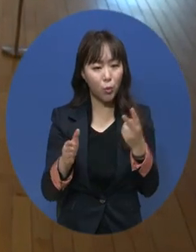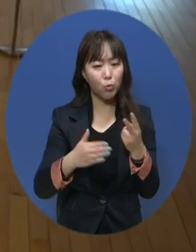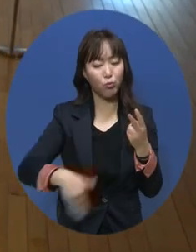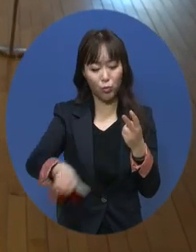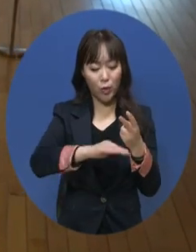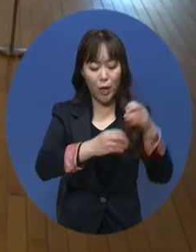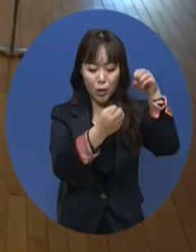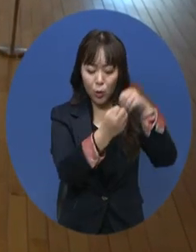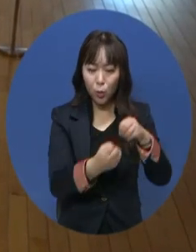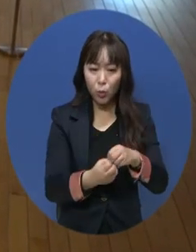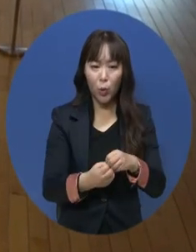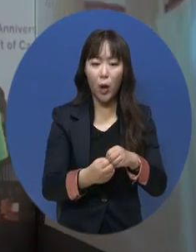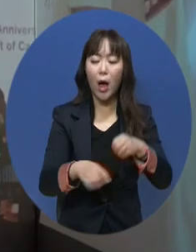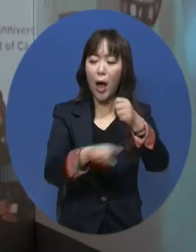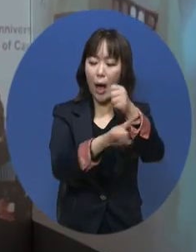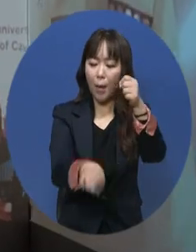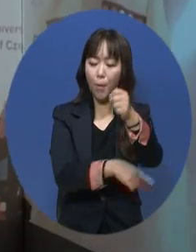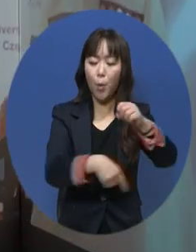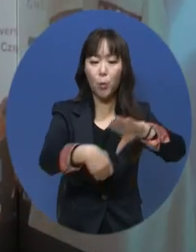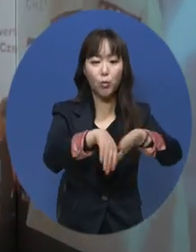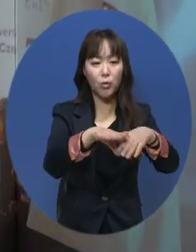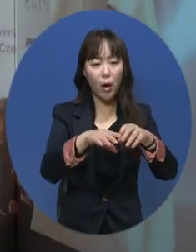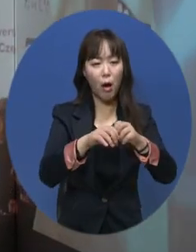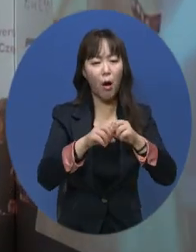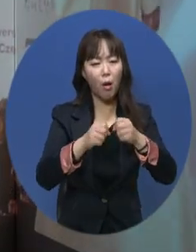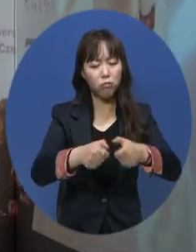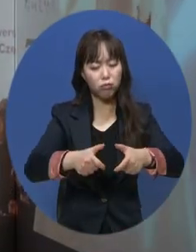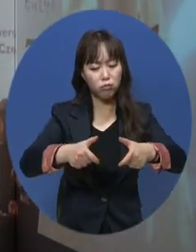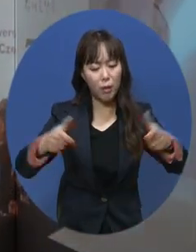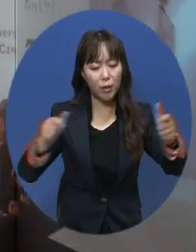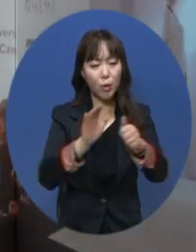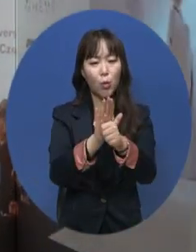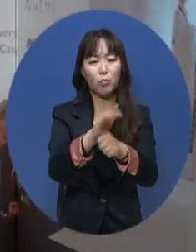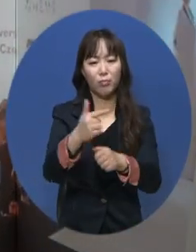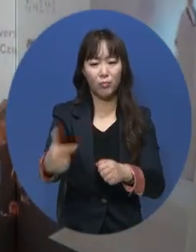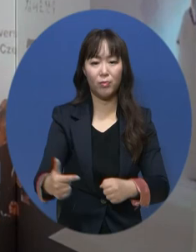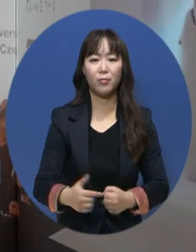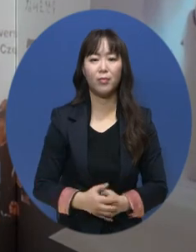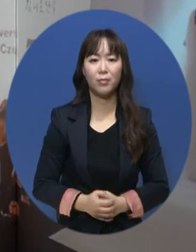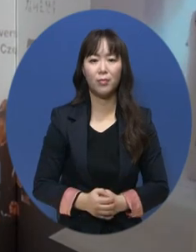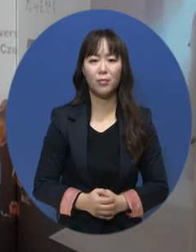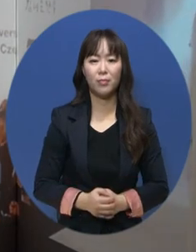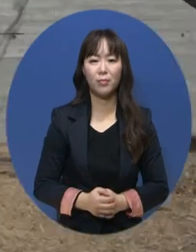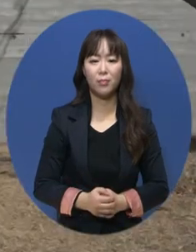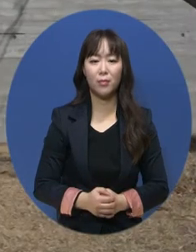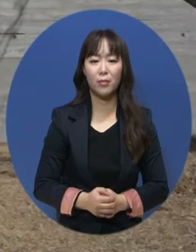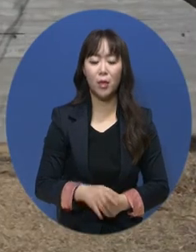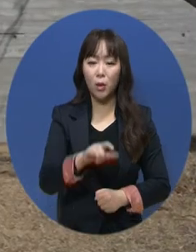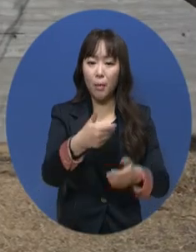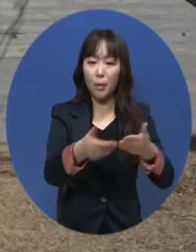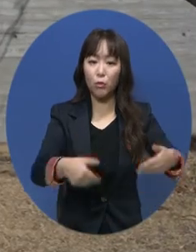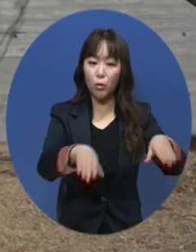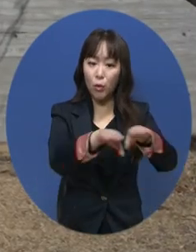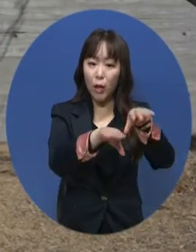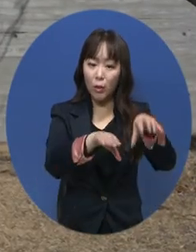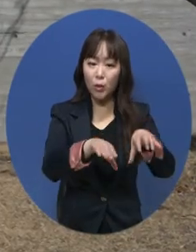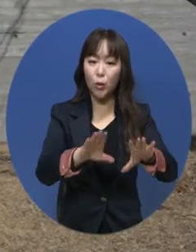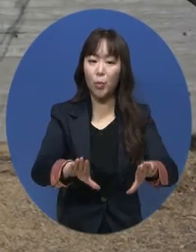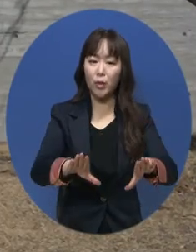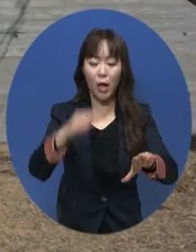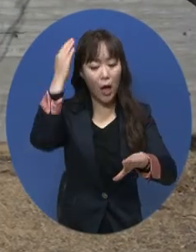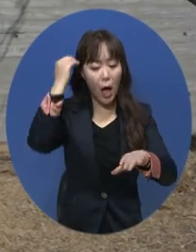우리의 전통과 한복 문화 확산에 기여하고 있습니다. 남원시립 김병종 미술관은